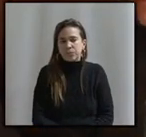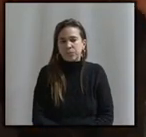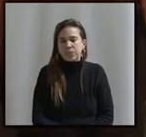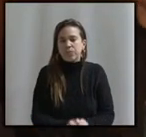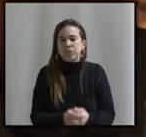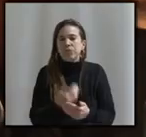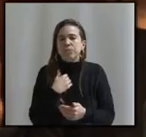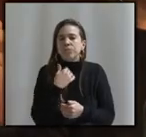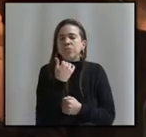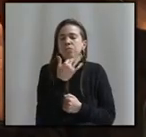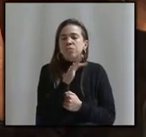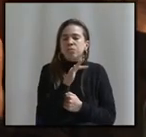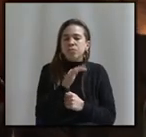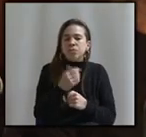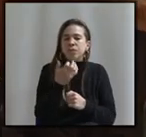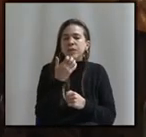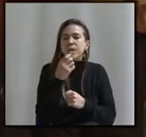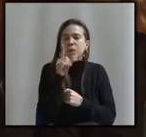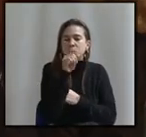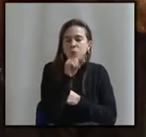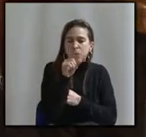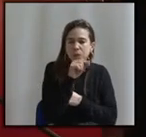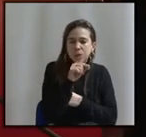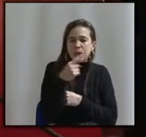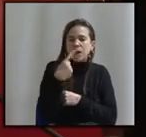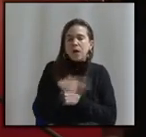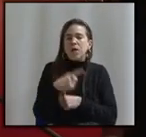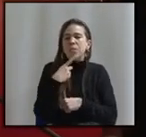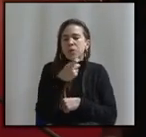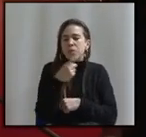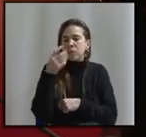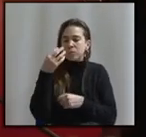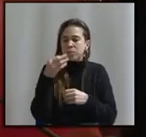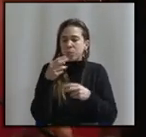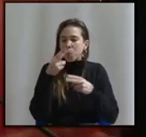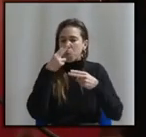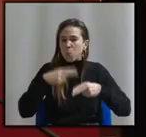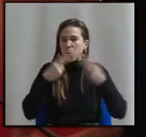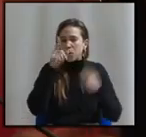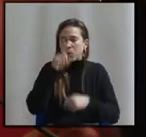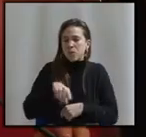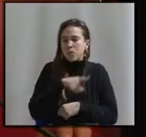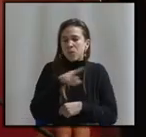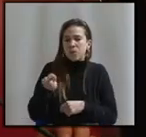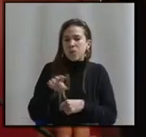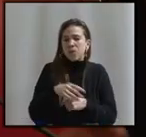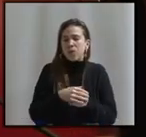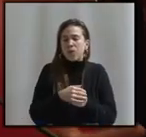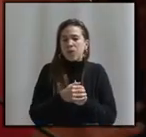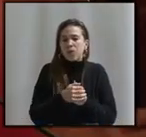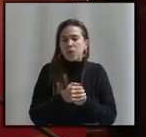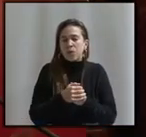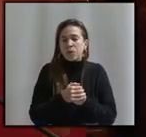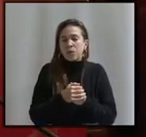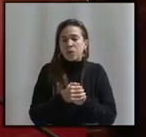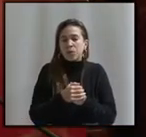no el va dir, però trobem que si és que l'hagués dit estava fora de lloc, no? Dir que Manresa, o sigui, reconeix